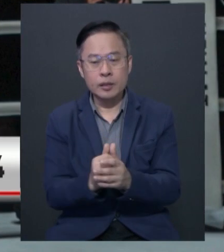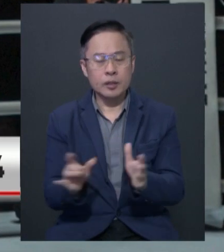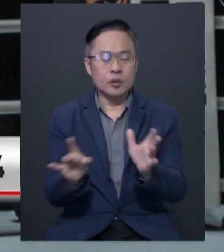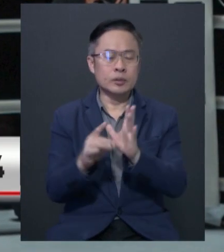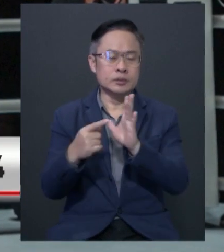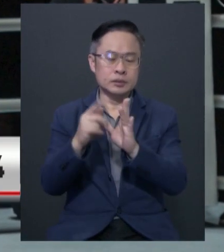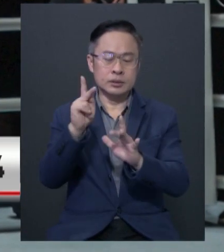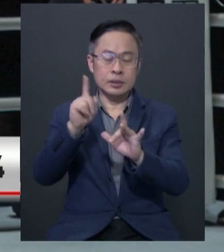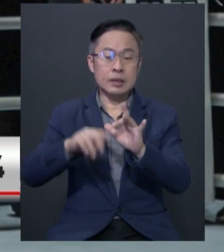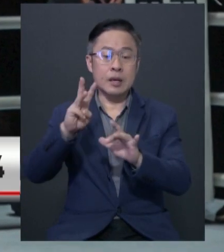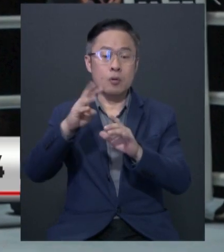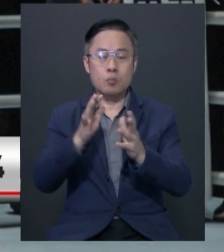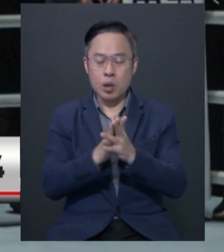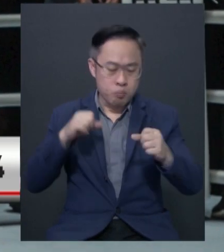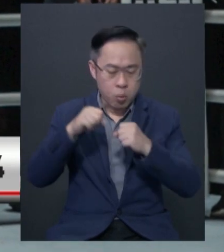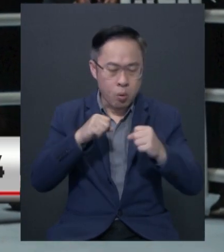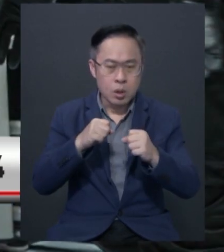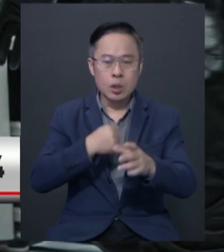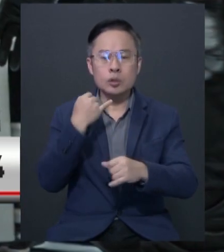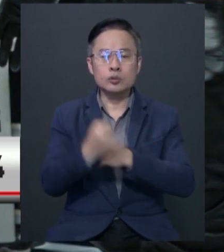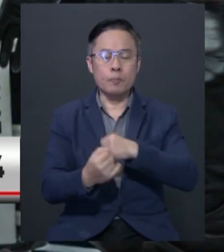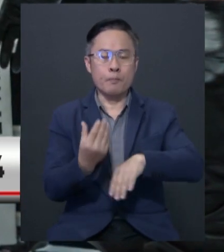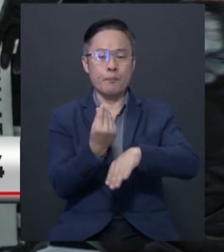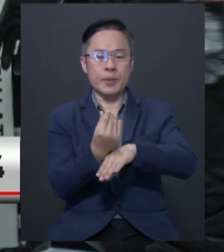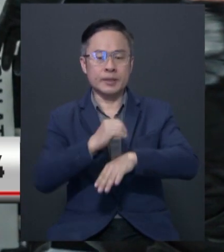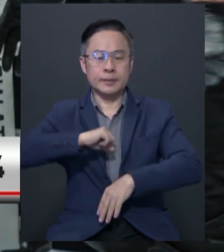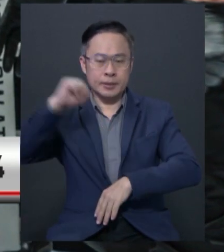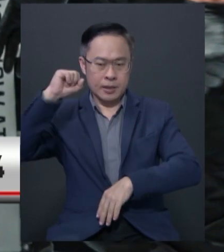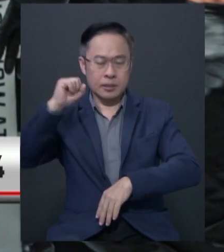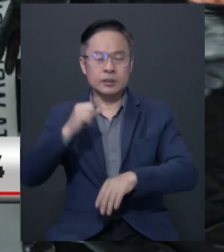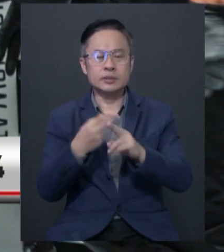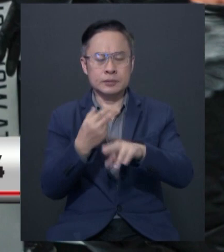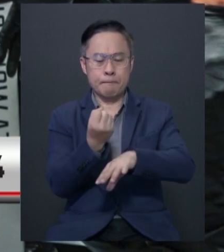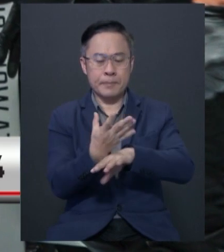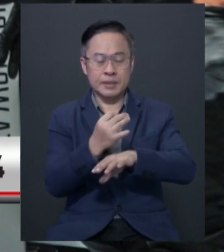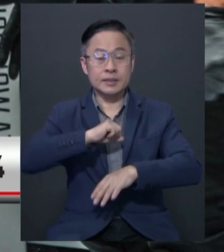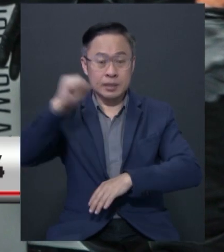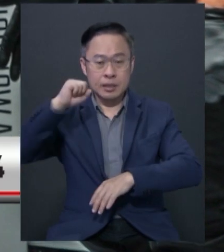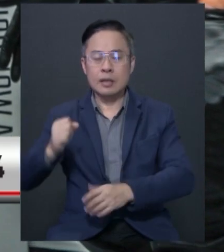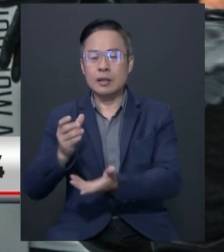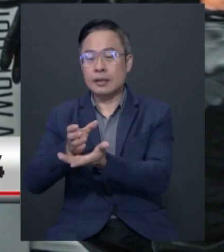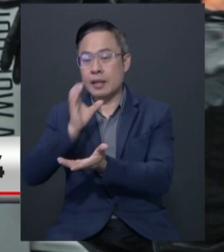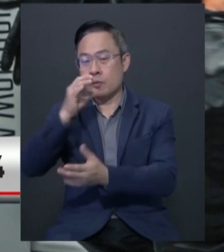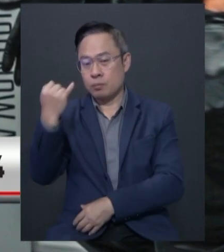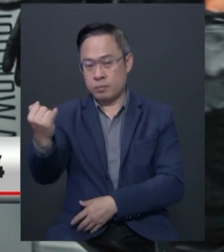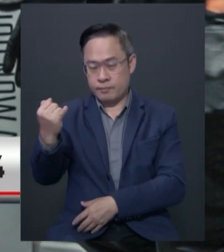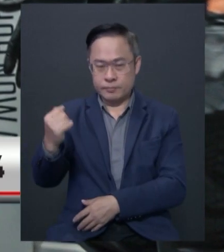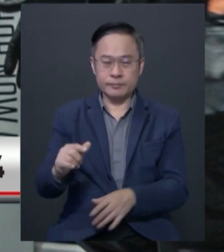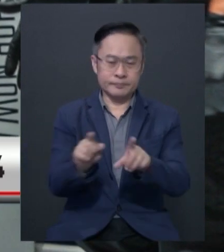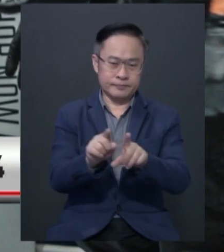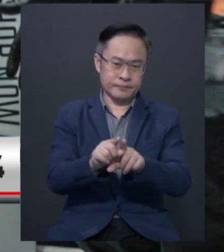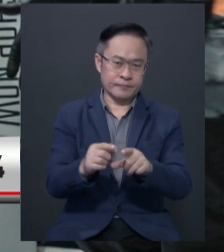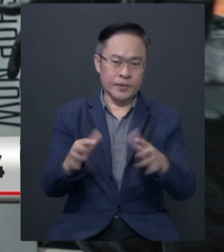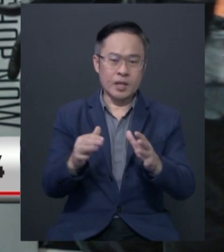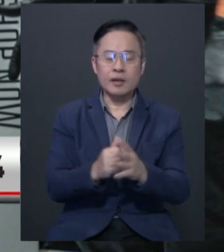ใส่แต่ว่าไม่ทันครับครบ 3ยกเนี่ยเป็นกรรมการตัดสินให้เพชรเมืองศรีชนะคะแนนไปแบบเอกฉันท์ก็ถือว่าล้างตาได้สำเร็จนะครับใน